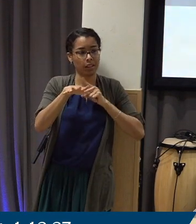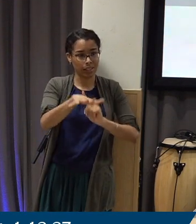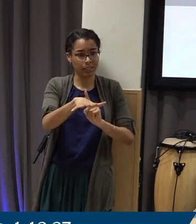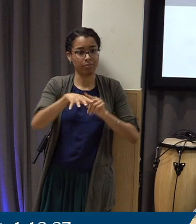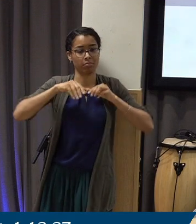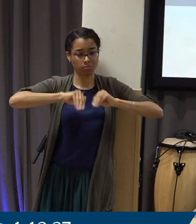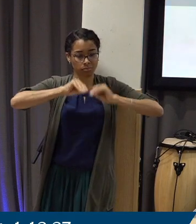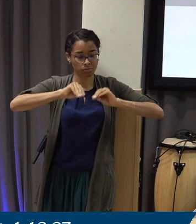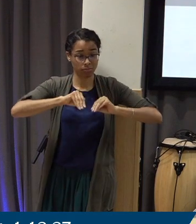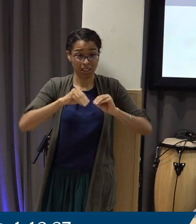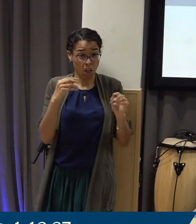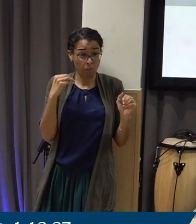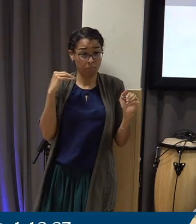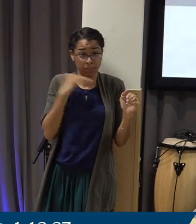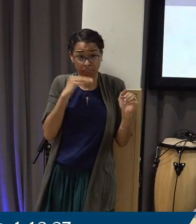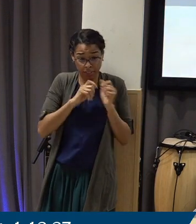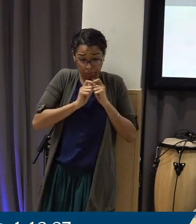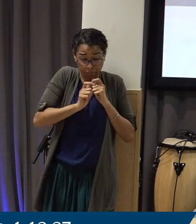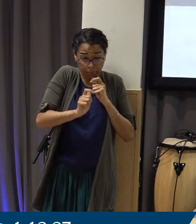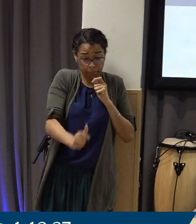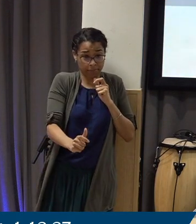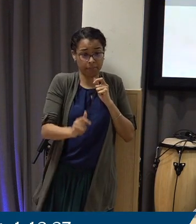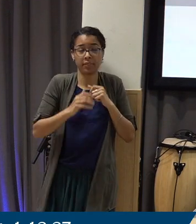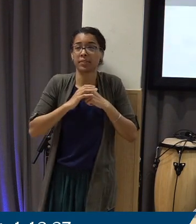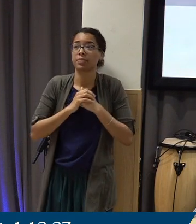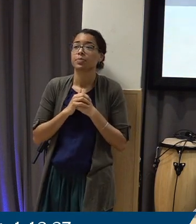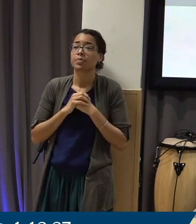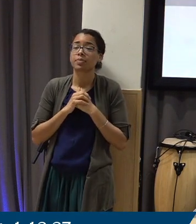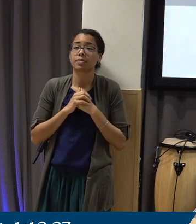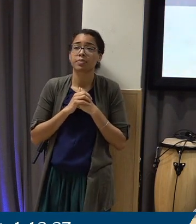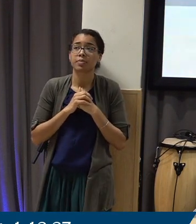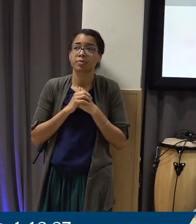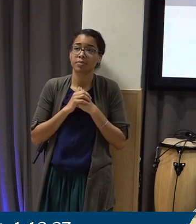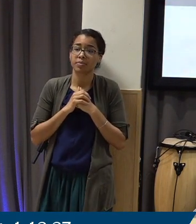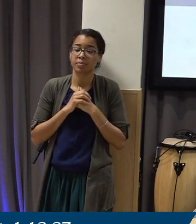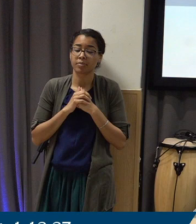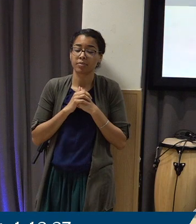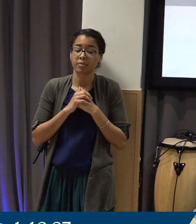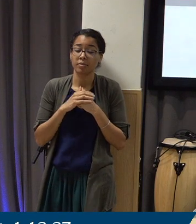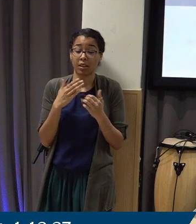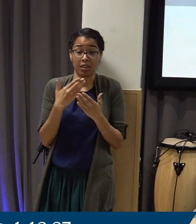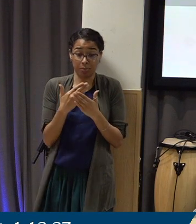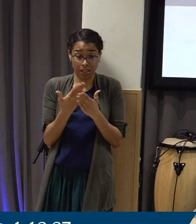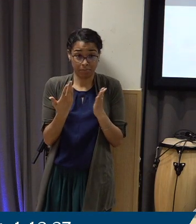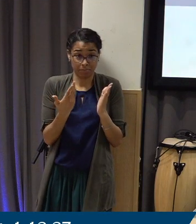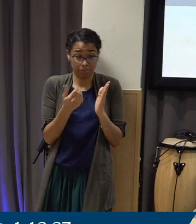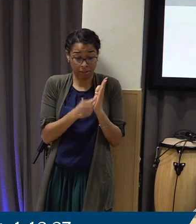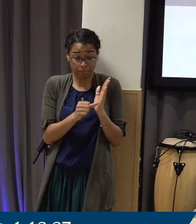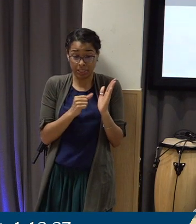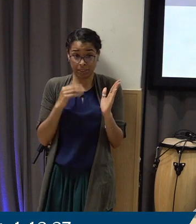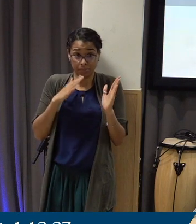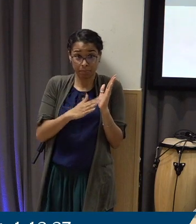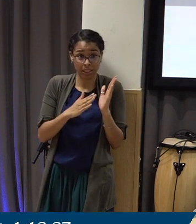quoi. Il fait au fur et à mesure, et c'est comme ça que c'est décrit dans l'évangile de